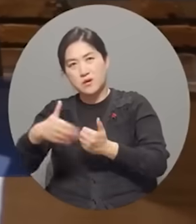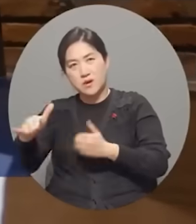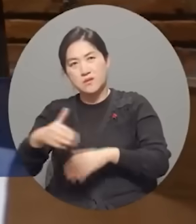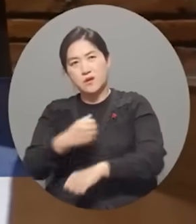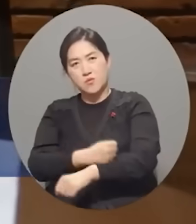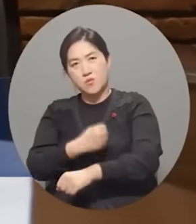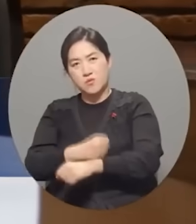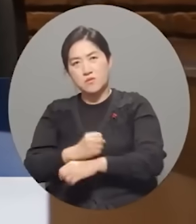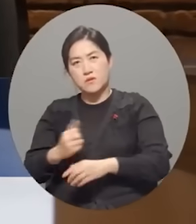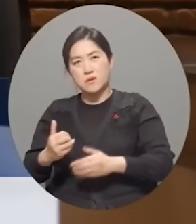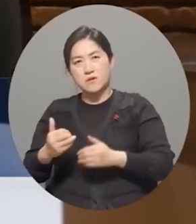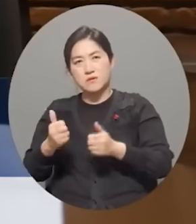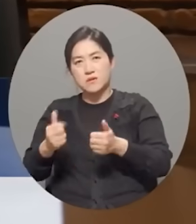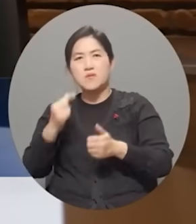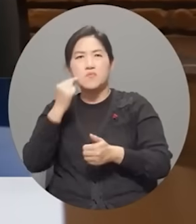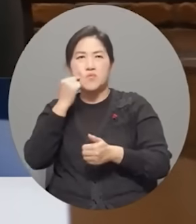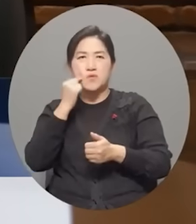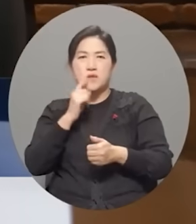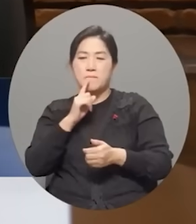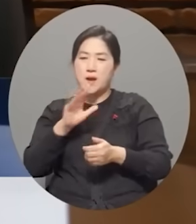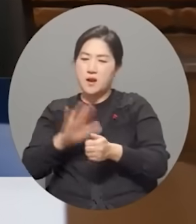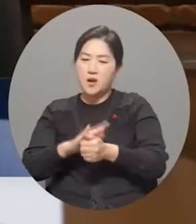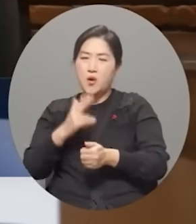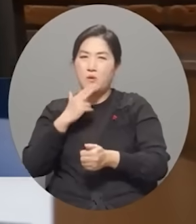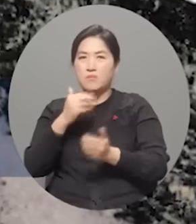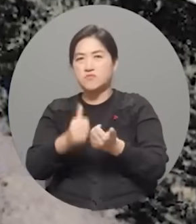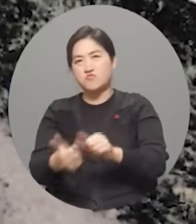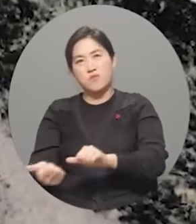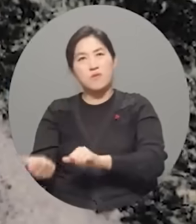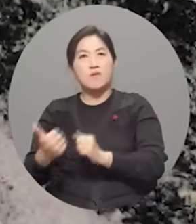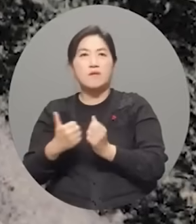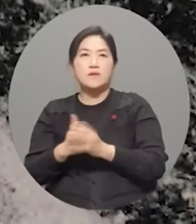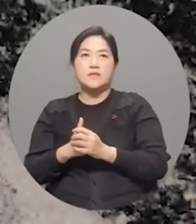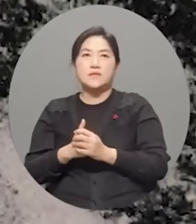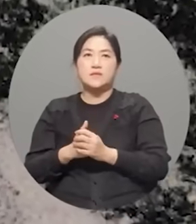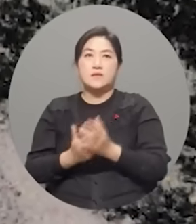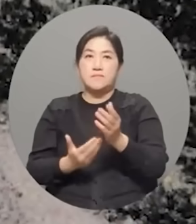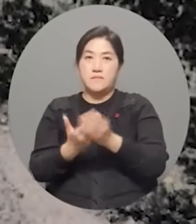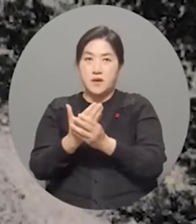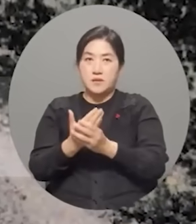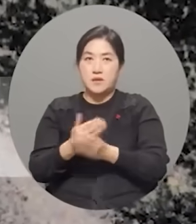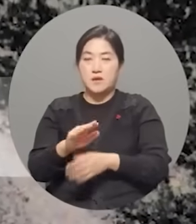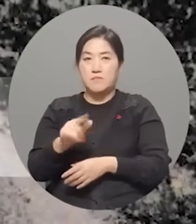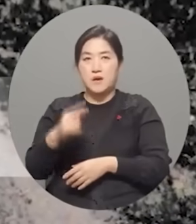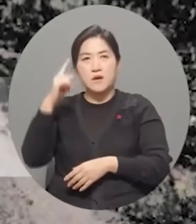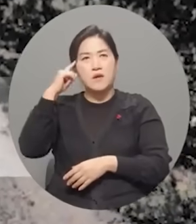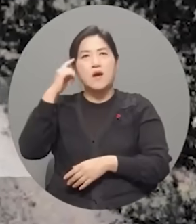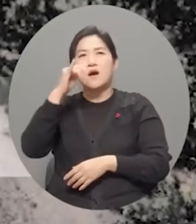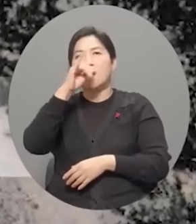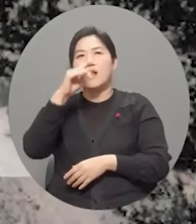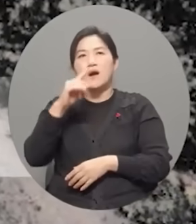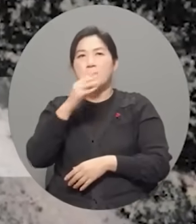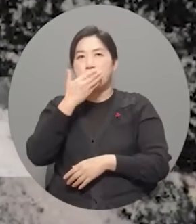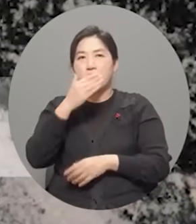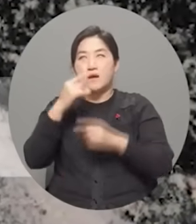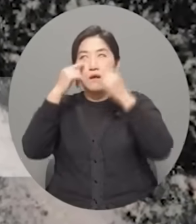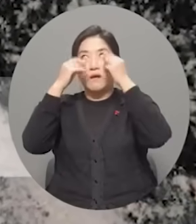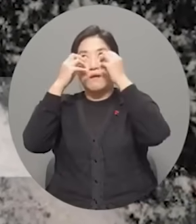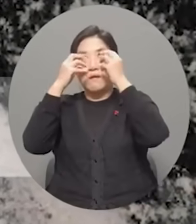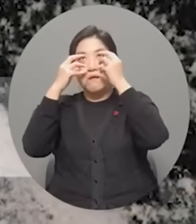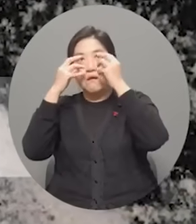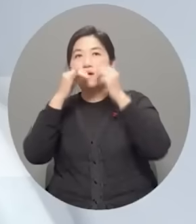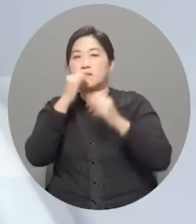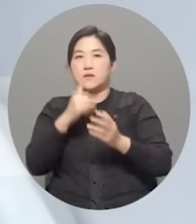좀 했으면 좋겠는데 그러니까 말 한마디 못하고 그냥 간 거예요. 사고 당시 박 씨는 의식은 있었지만 동공이 풀려